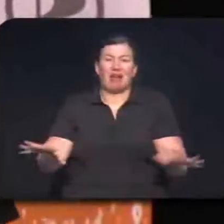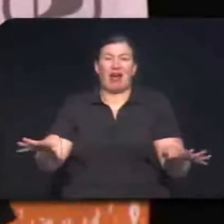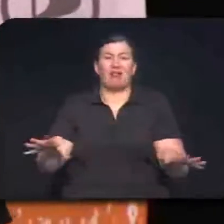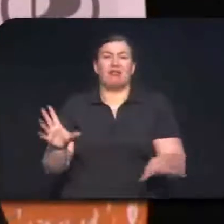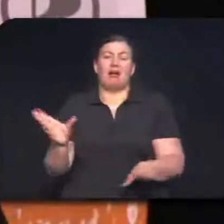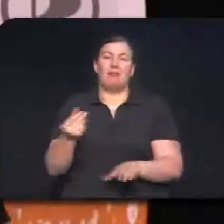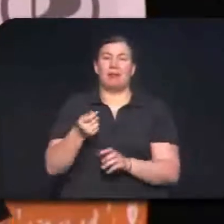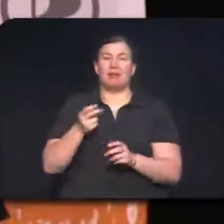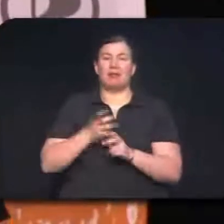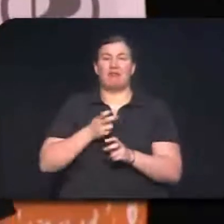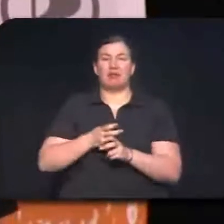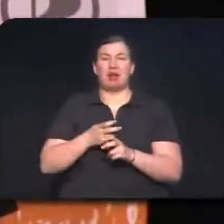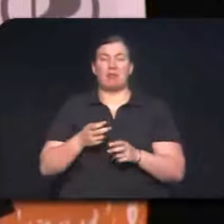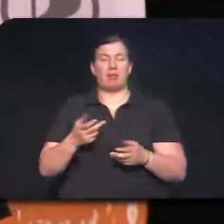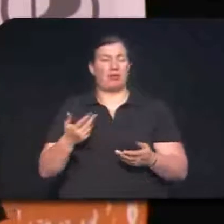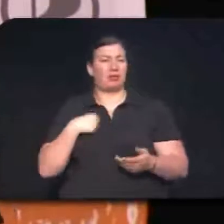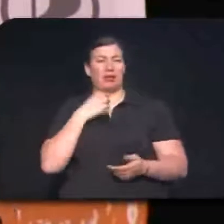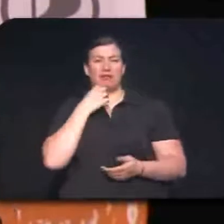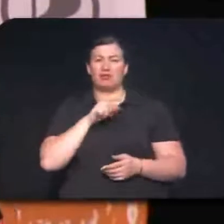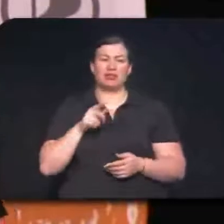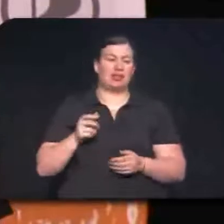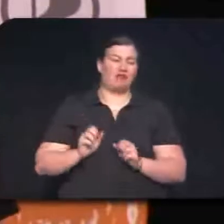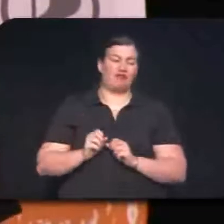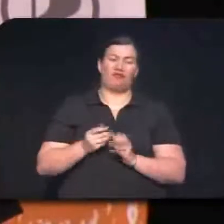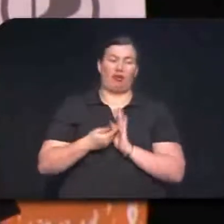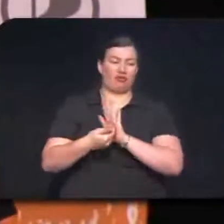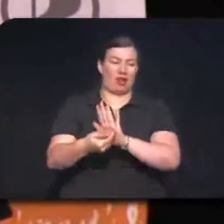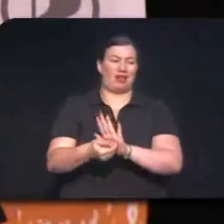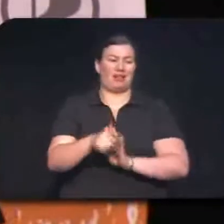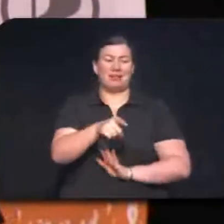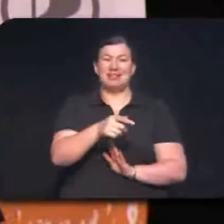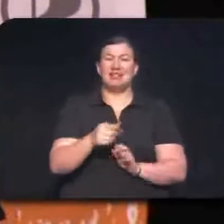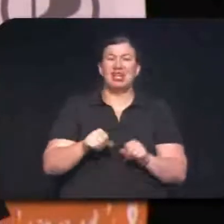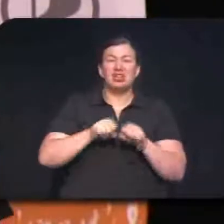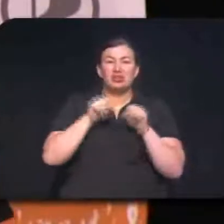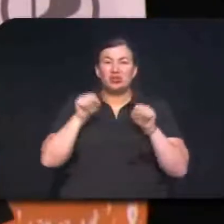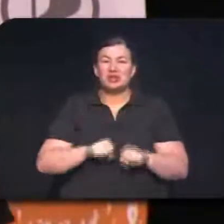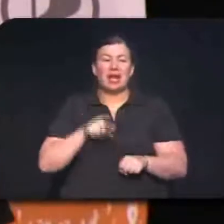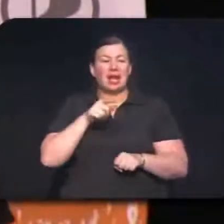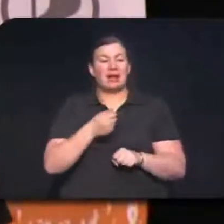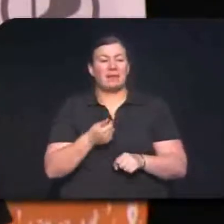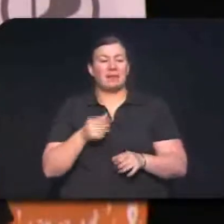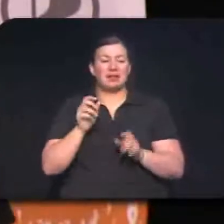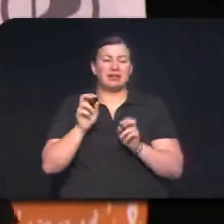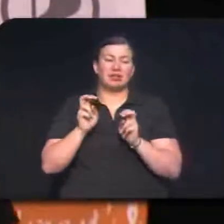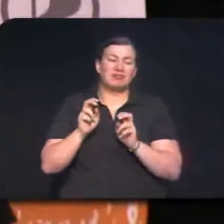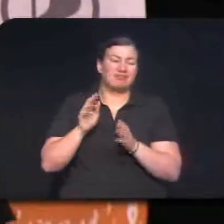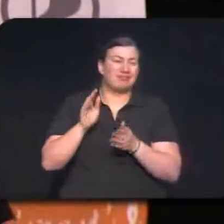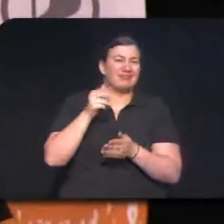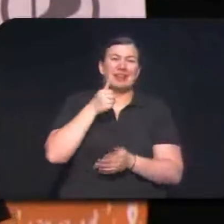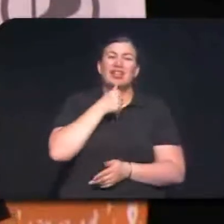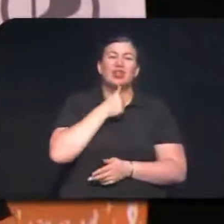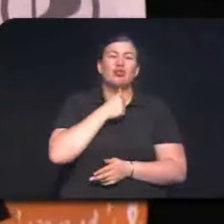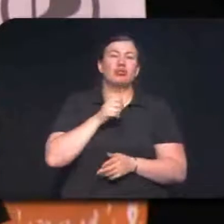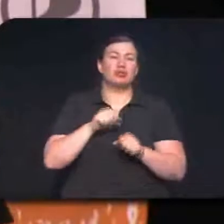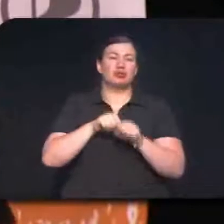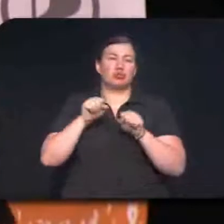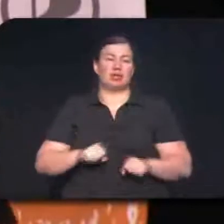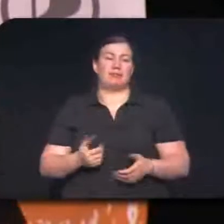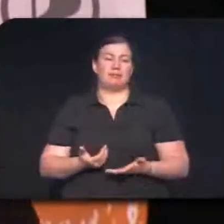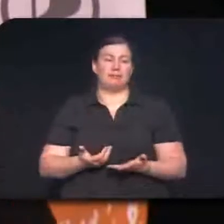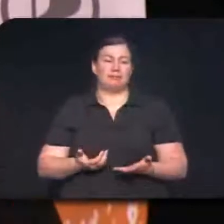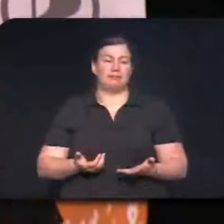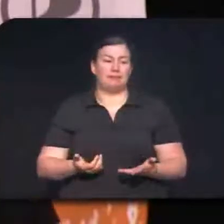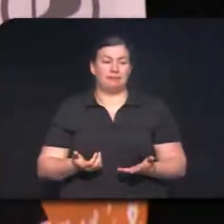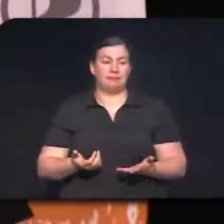auf 5 Minuten eingestellt weil das verhältnismäßig junges System ist und doch ziemlich aus dem Rahmen fällt also das deswegen ganz schnell